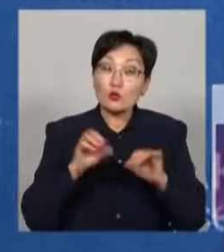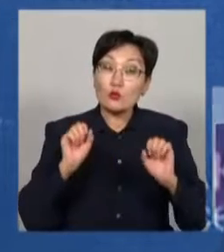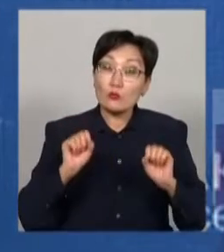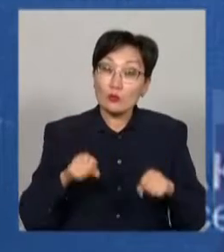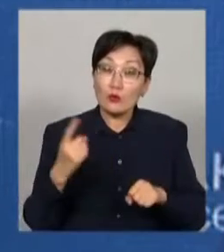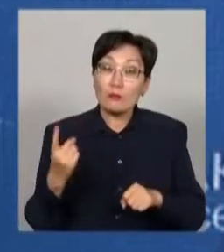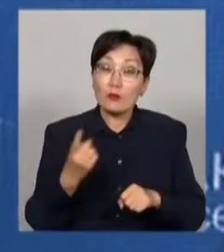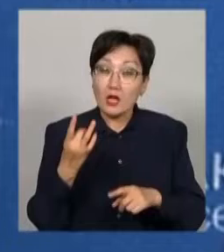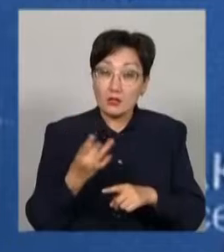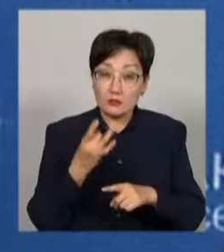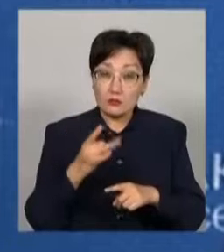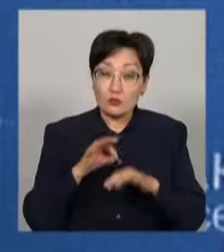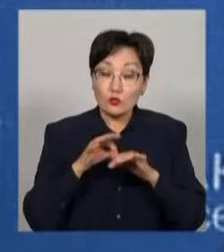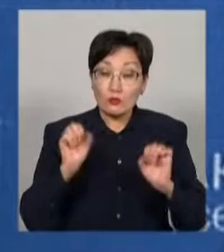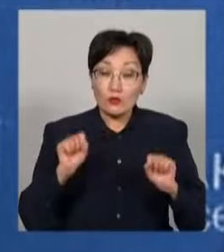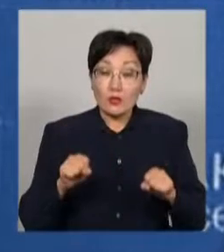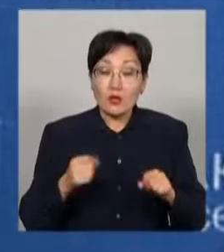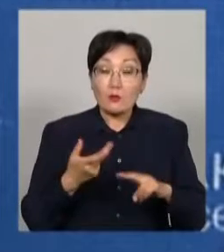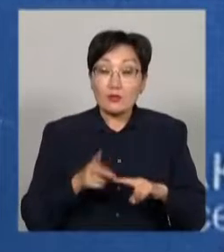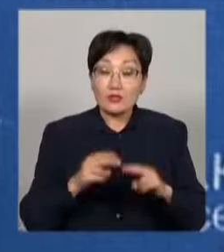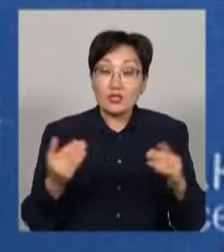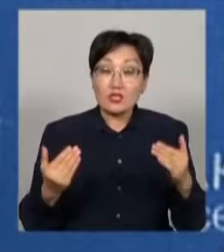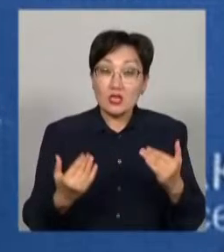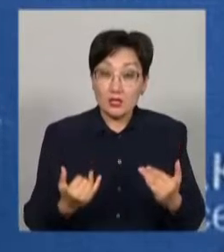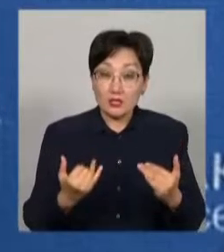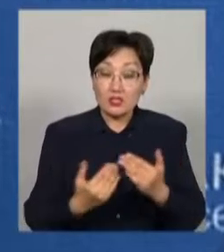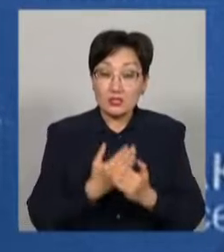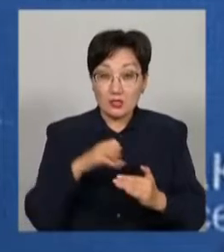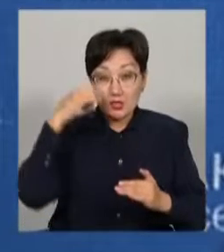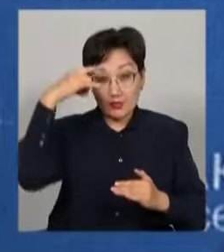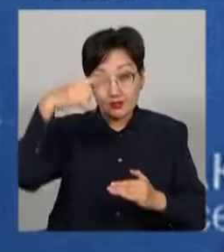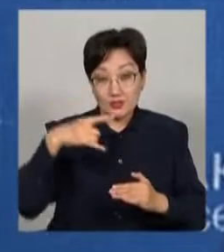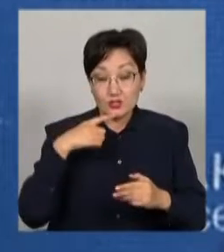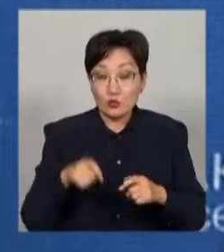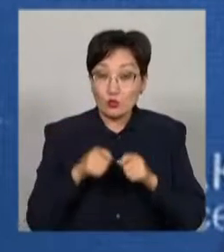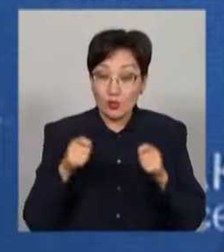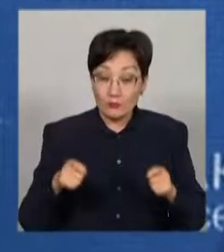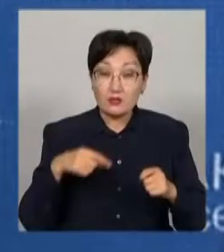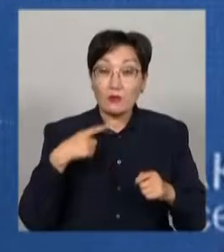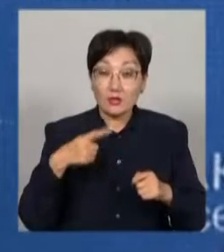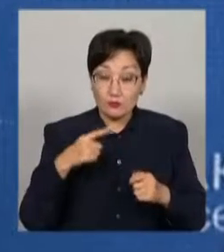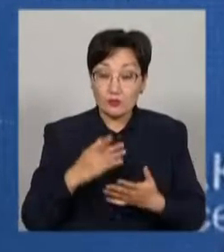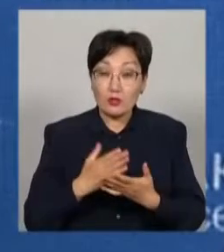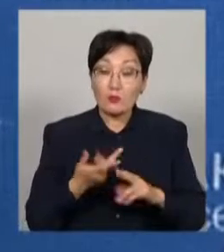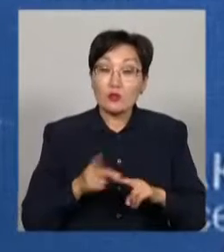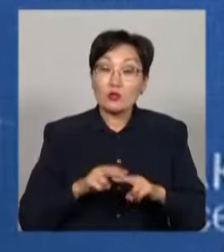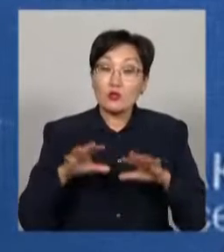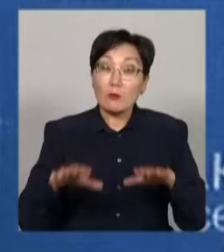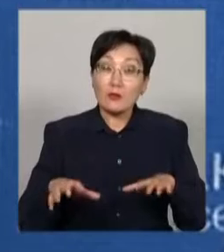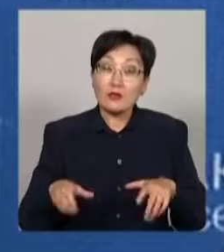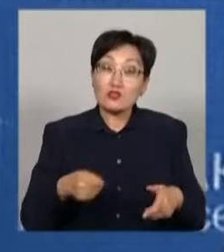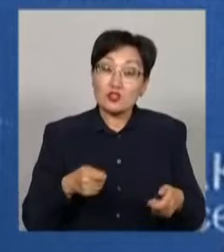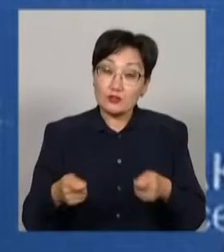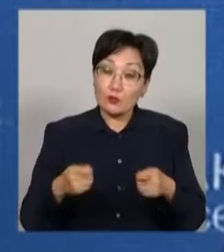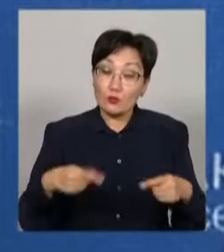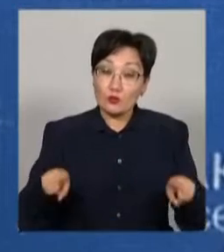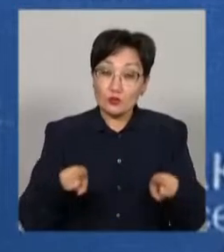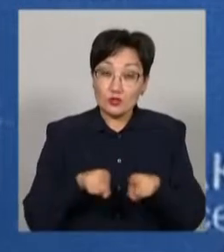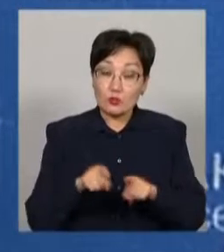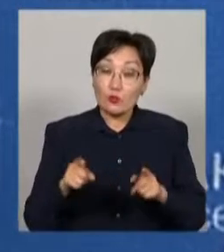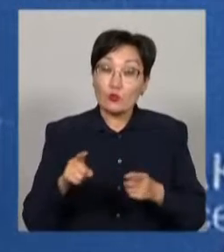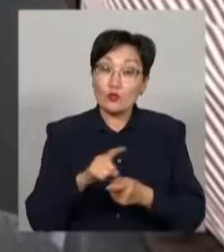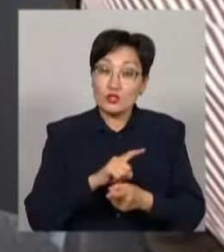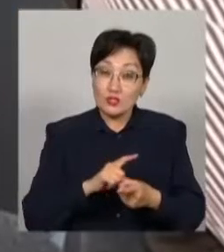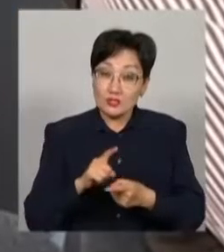қазір жаңа Қазақстан құрамыз деп отырмыз ғой. Сондықтан президентіміз осындай